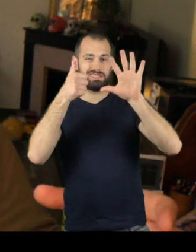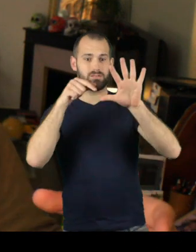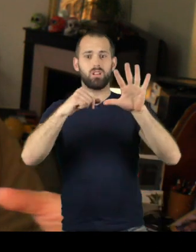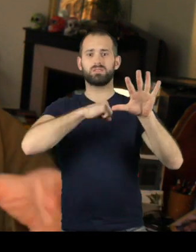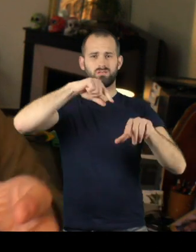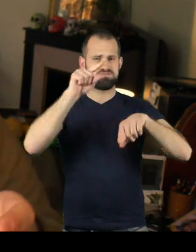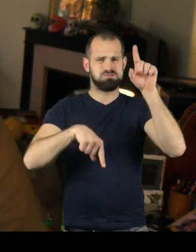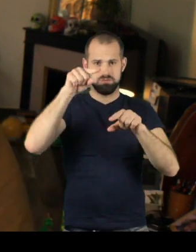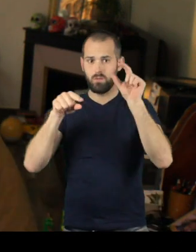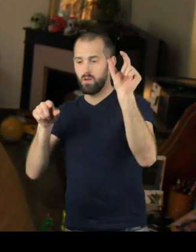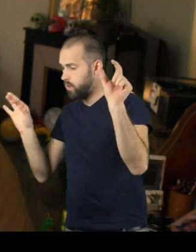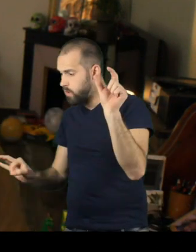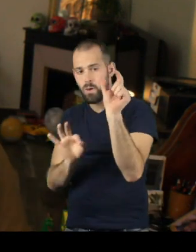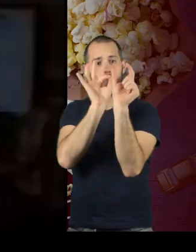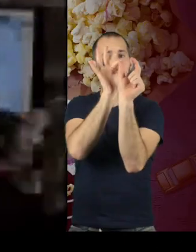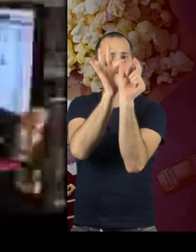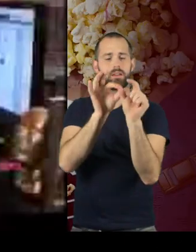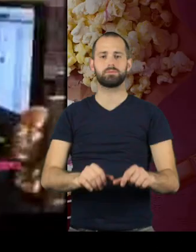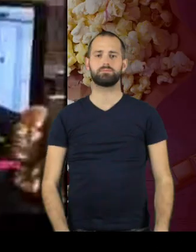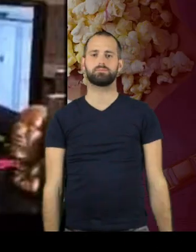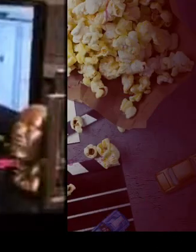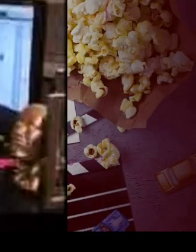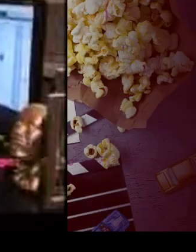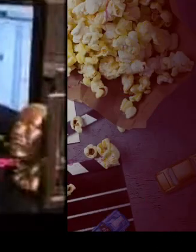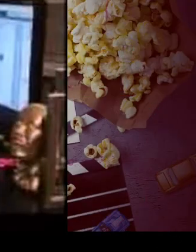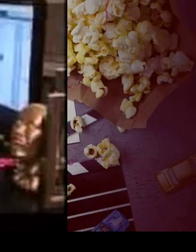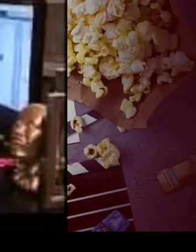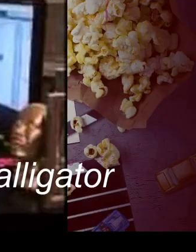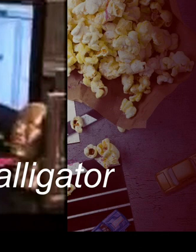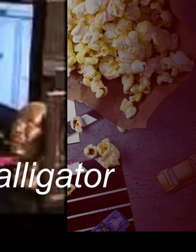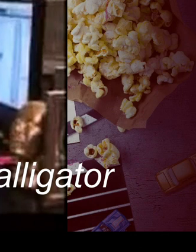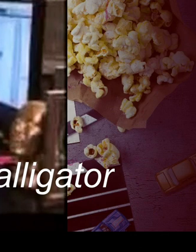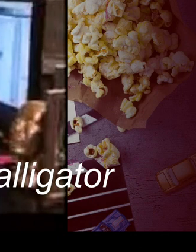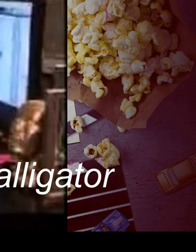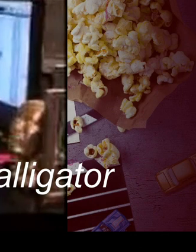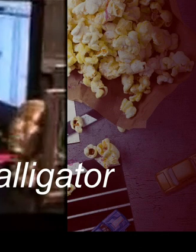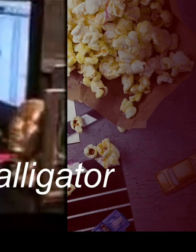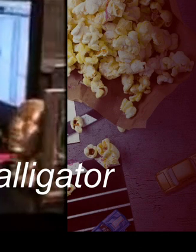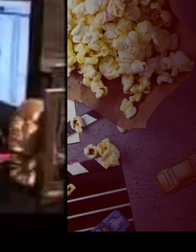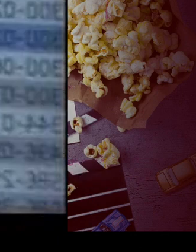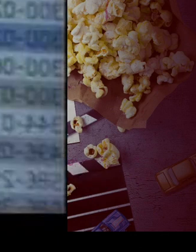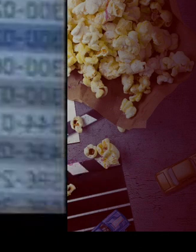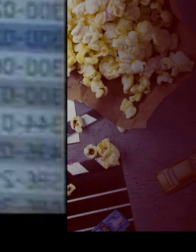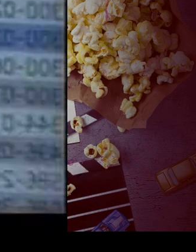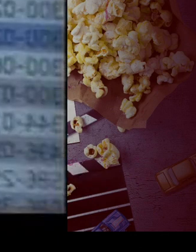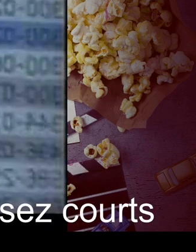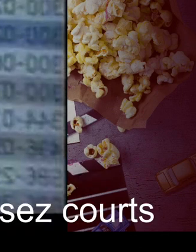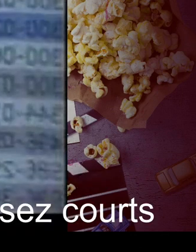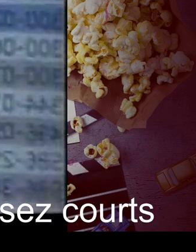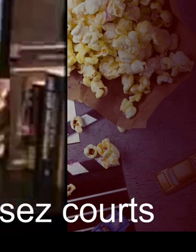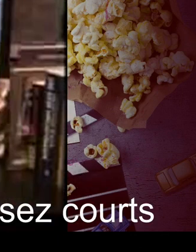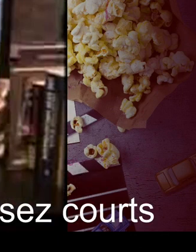de 6 cris, de durée et d'intensité variables. Je vois quelqu'un qui slaye le recording. Un homme qui est bitté par un alligator et il crie. Et